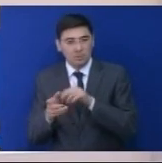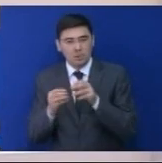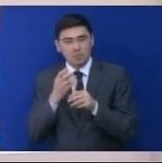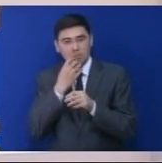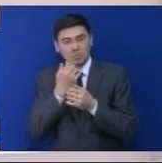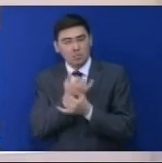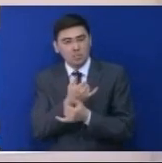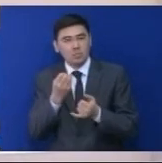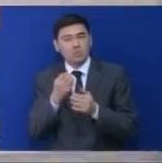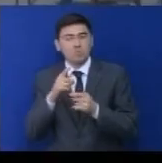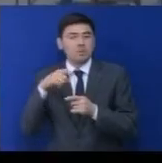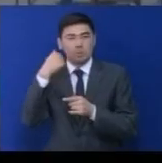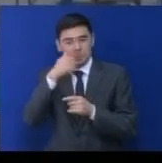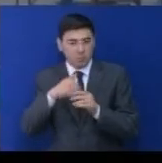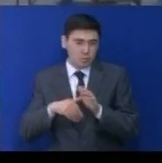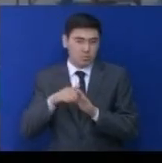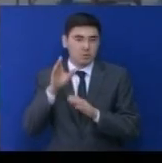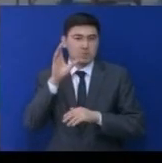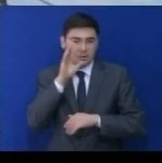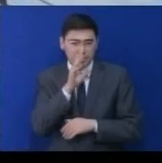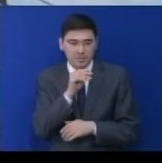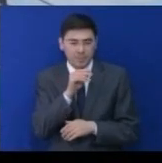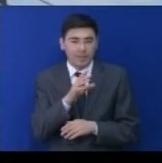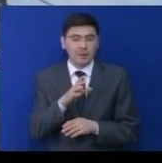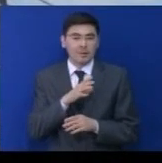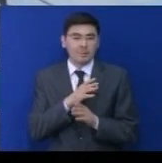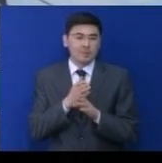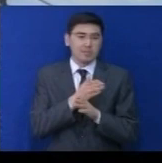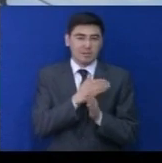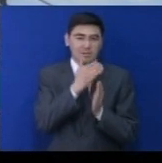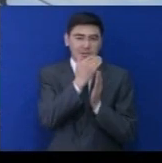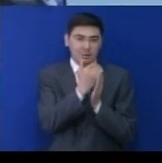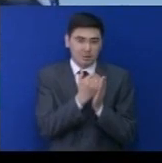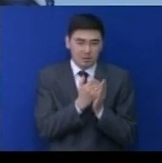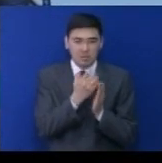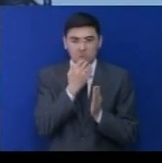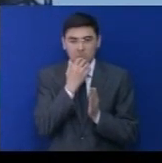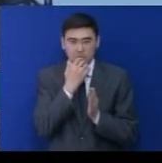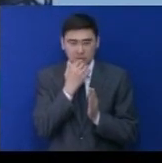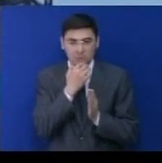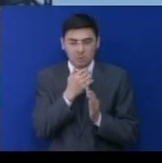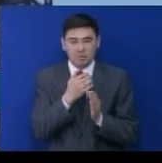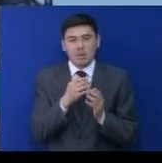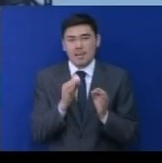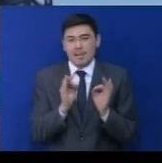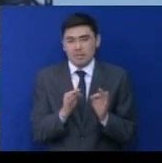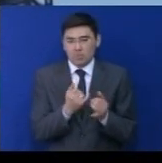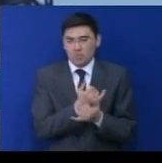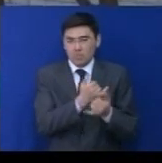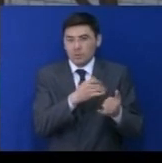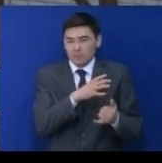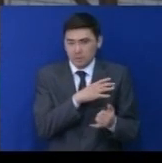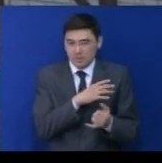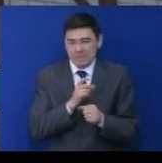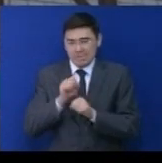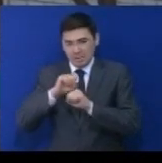периода теплоисточники города работали согласно установленному графику и действующему температурному режиму. В сильные морозы, несмотря на прорывы